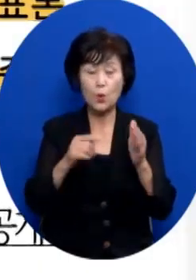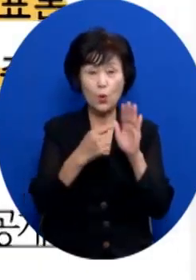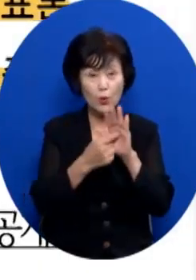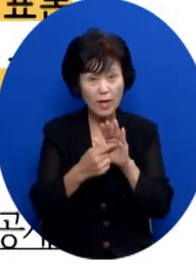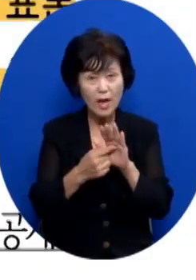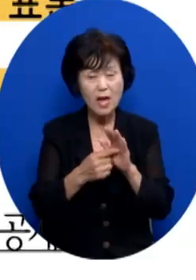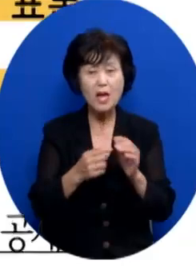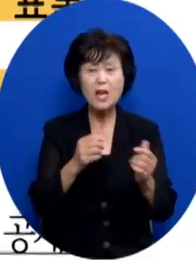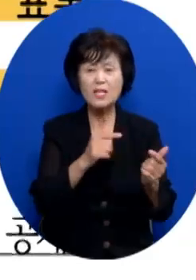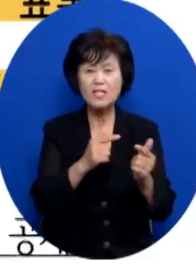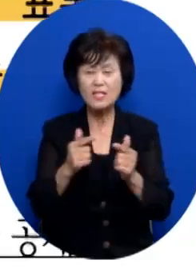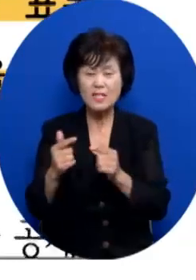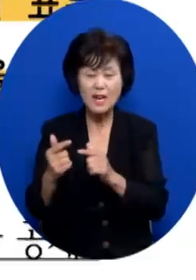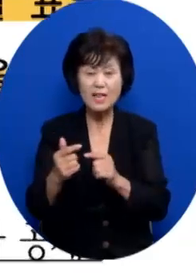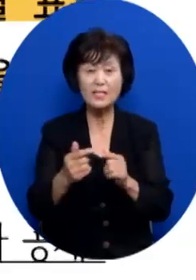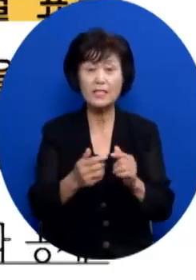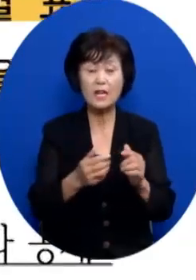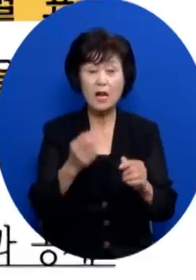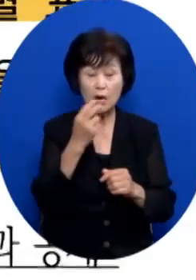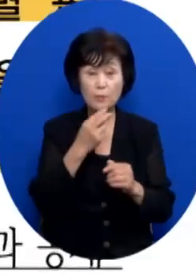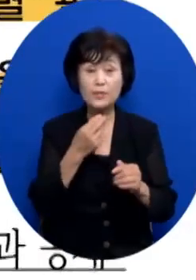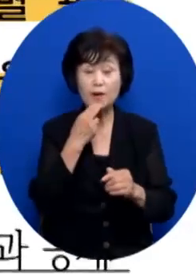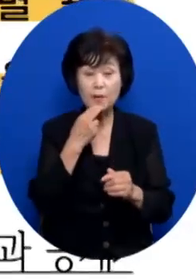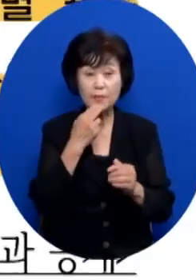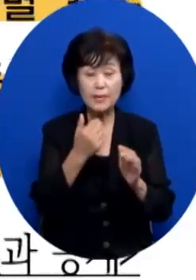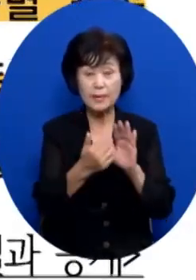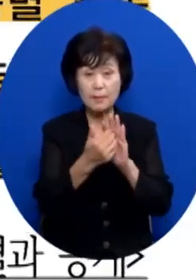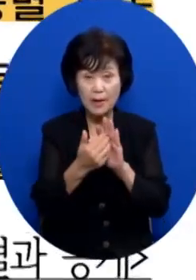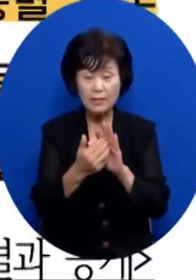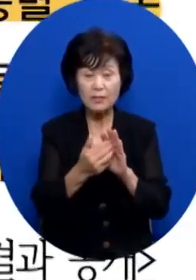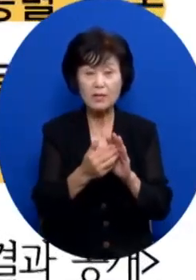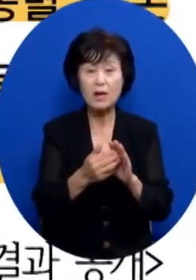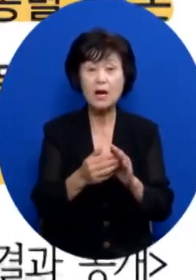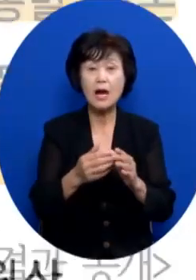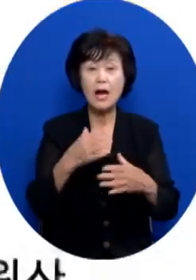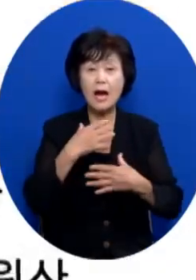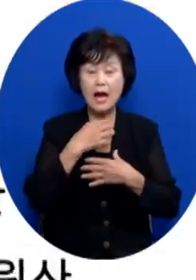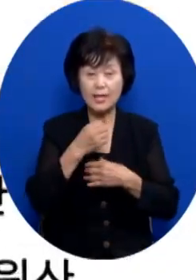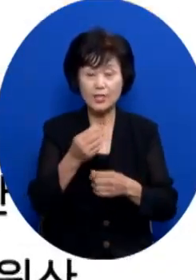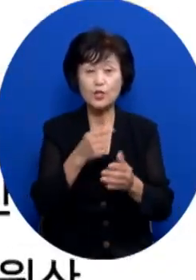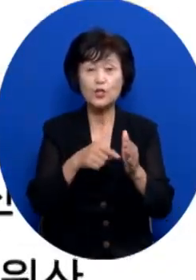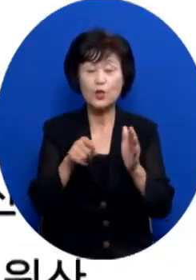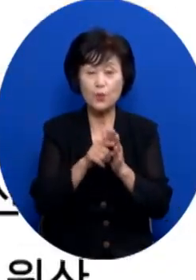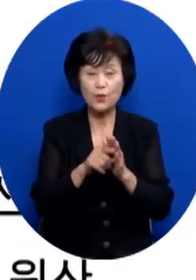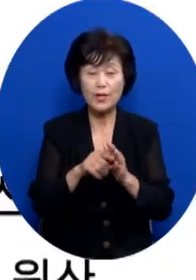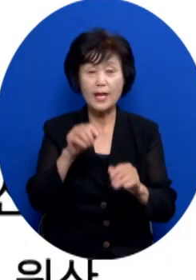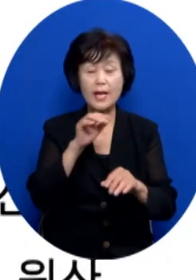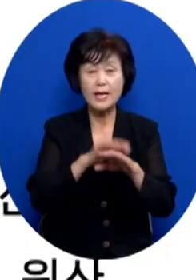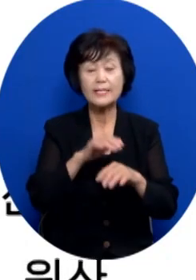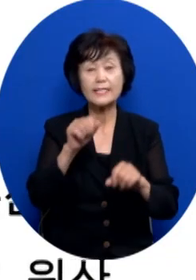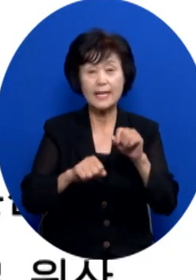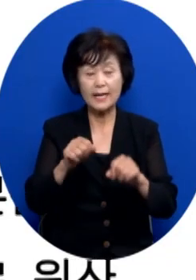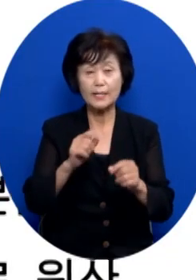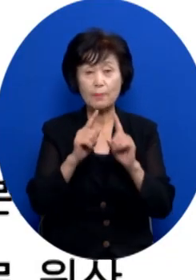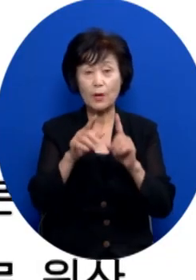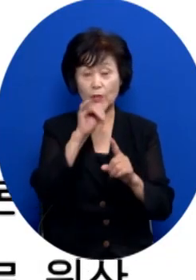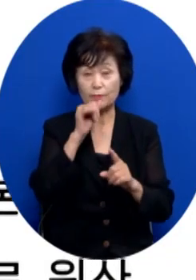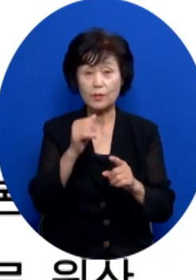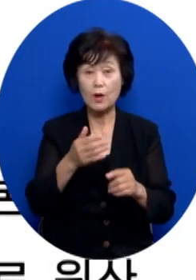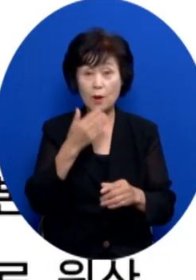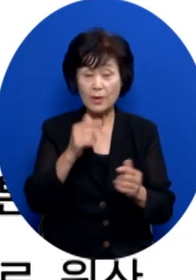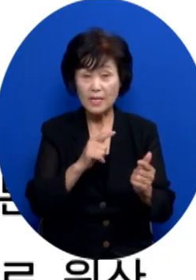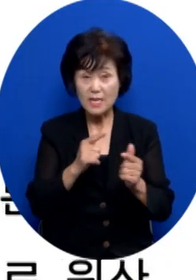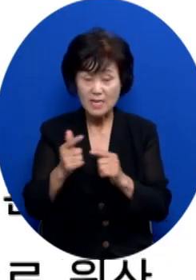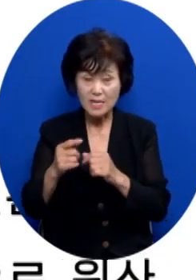없는 유통 원천 차단을 골자로 하는 수산물 안전 확보를 위한 4대 방안을 실행한다고 밝혔습니다. 또 식품의 방사능